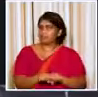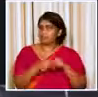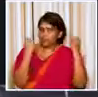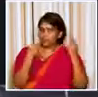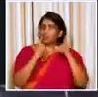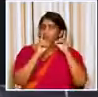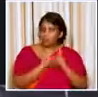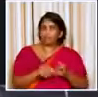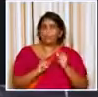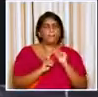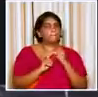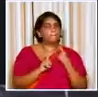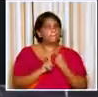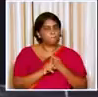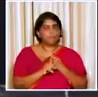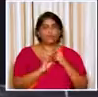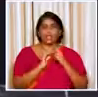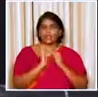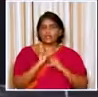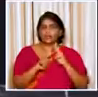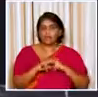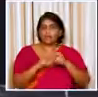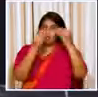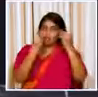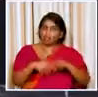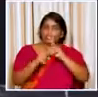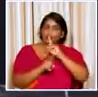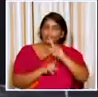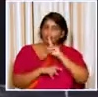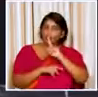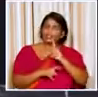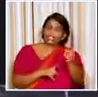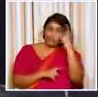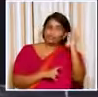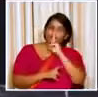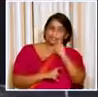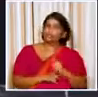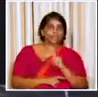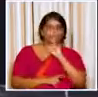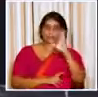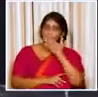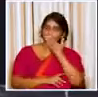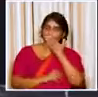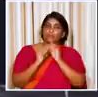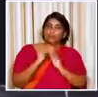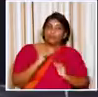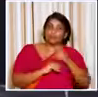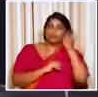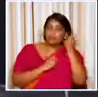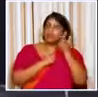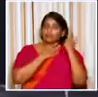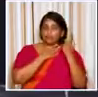ඒ වගේ තත්ත්වයකට දැන් පකිස්තානයට කොච්චර IMF කිව්වා බංගලොත්තුයන් කියලා ප්‍රකාශපත් කරපන් කියලා කිව්වේ නැහැ. ඒ මිනිස්සු විකල්ප උත්තර